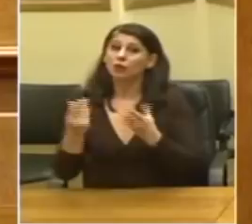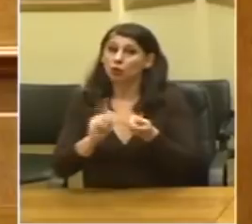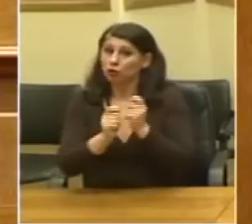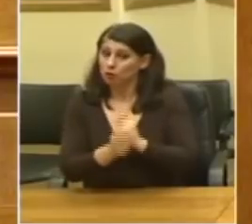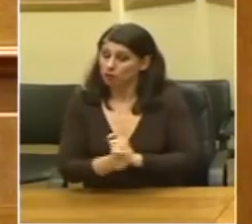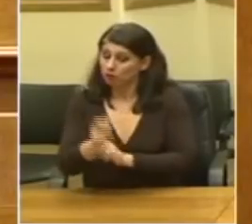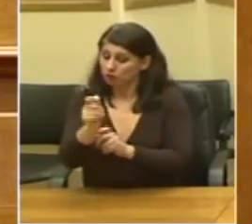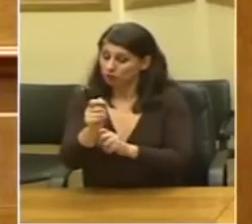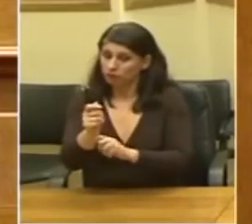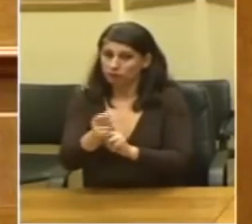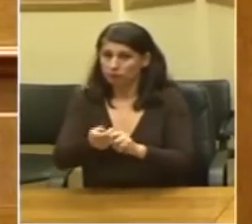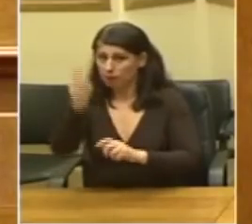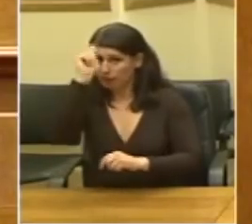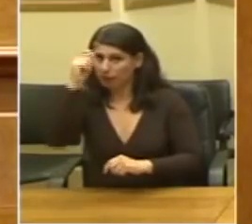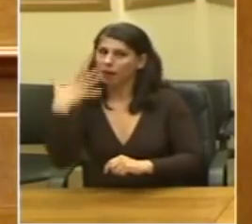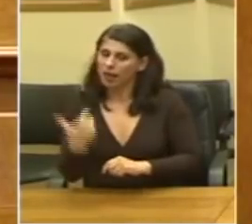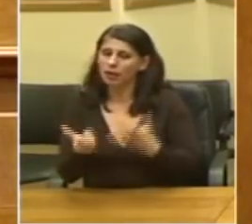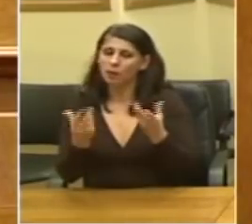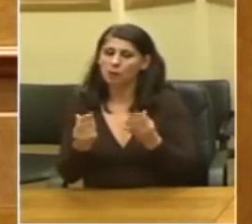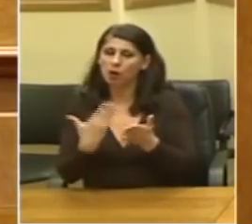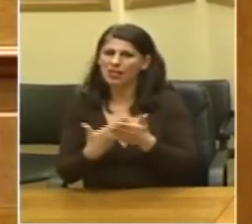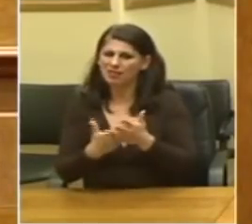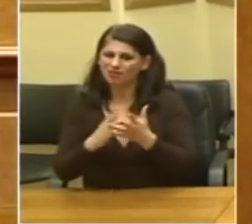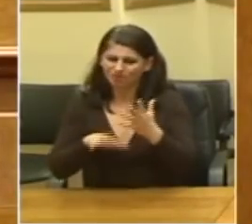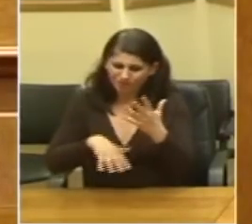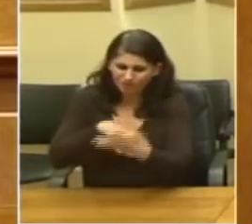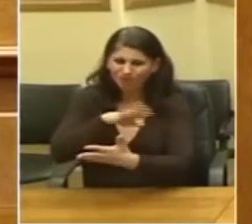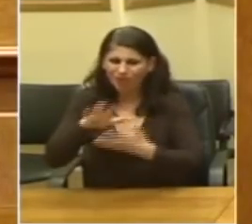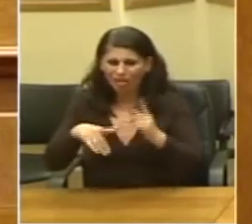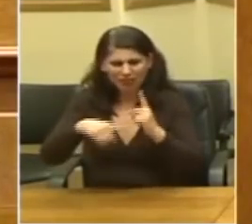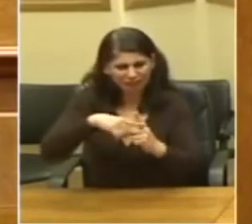να το ομολογήσουμε, περιέχουν πολλά στοιχεία ανακατεμένα